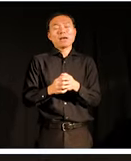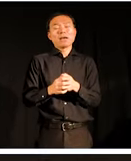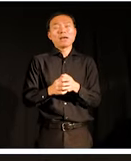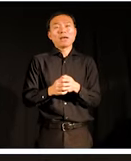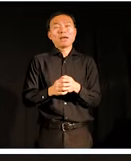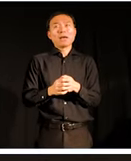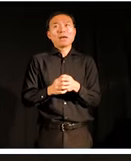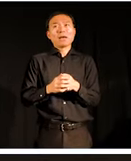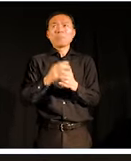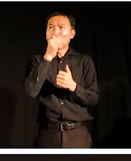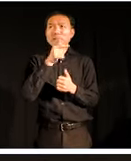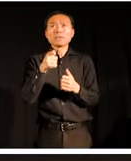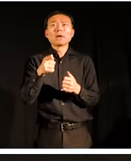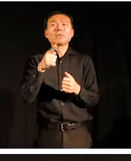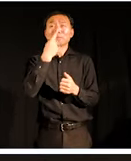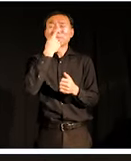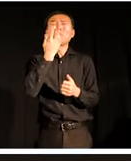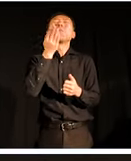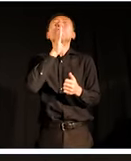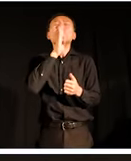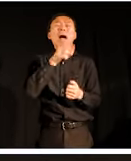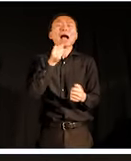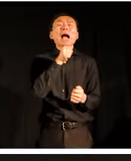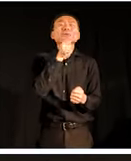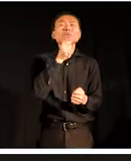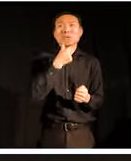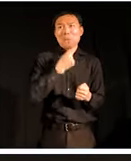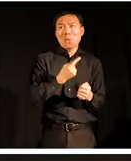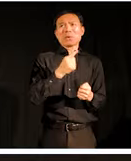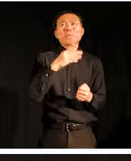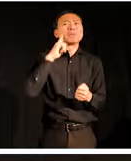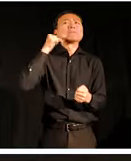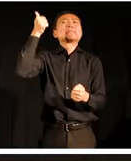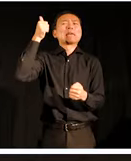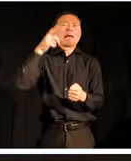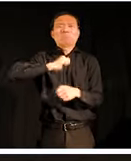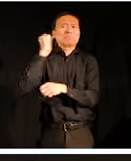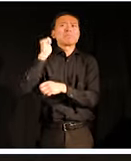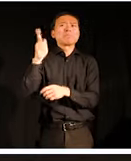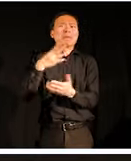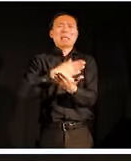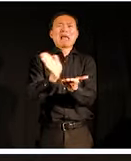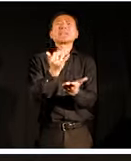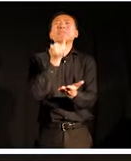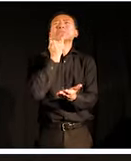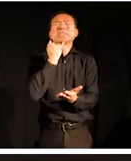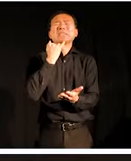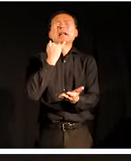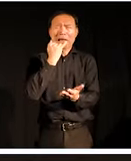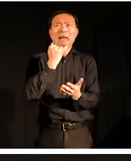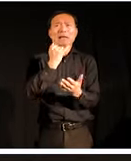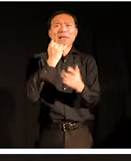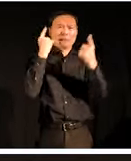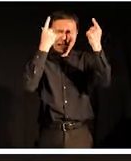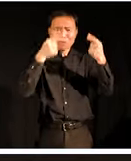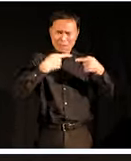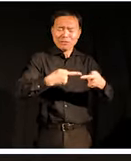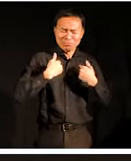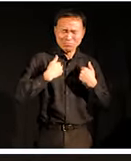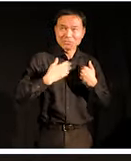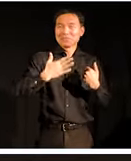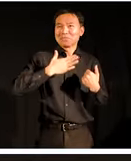あの歌手なりたかったのに父がそれは許せなくて何でもいいから入りなさいと